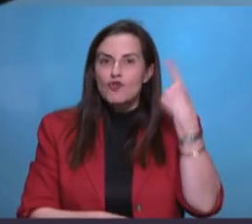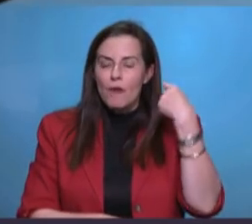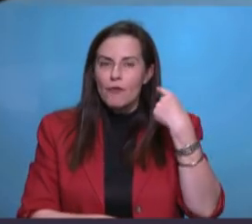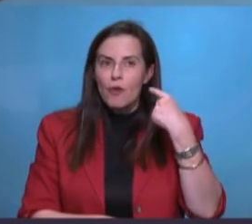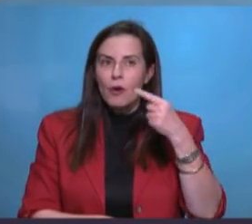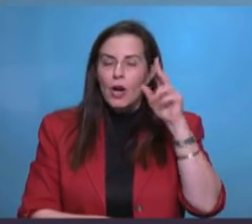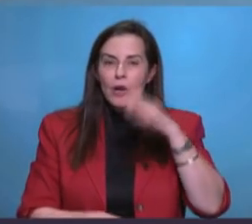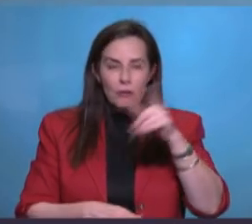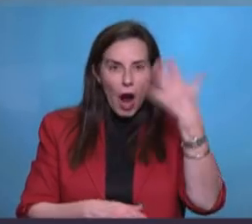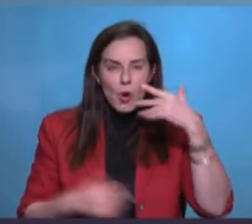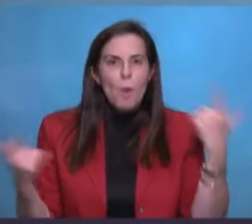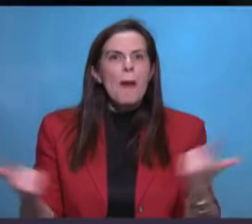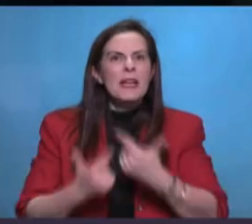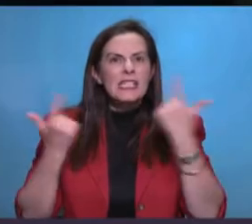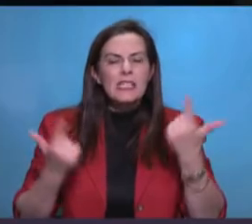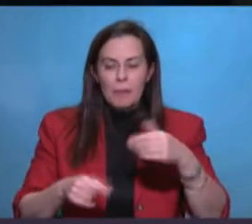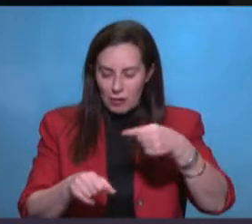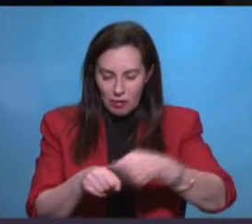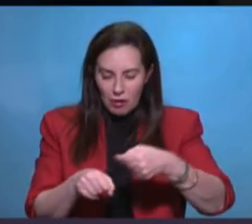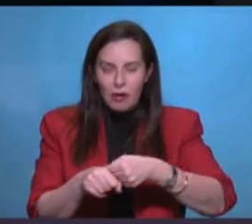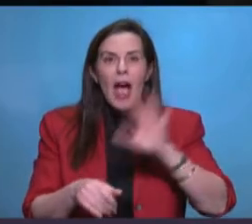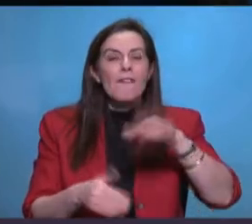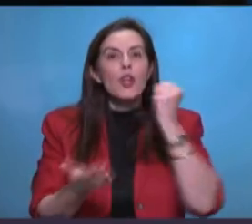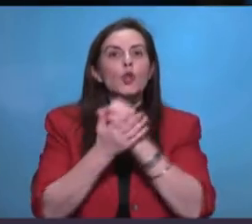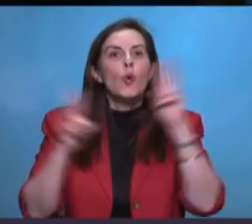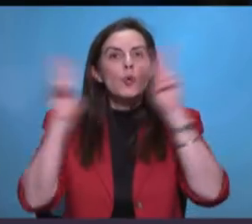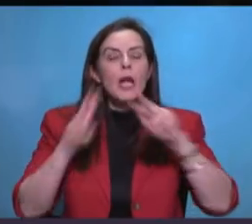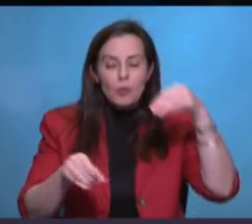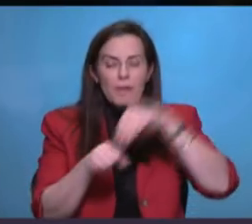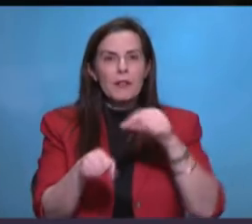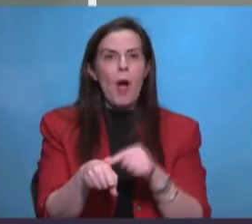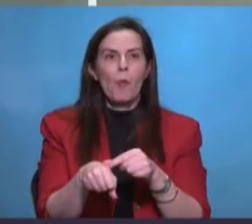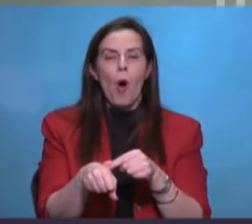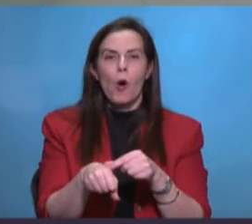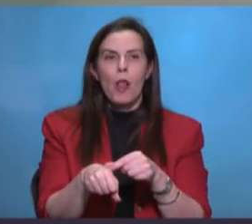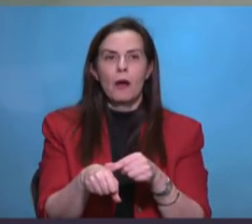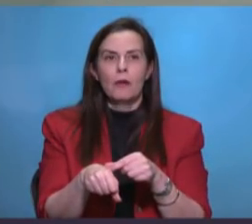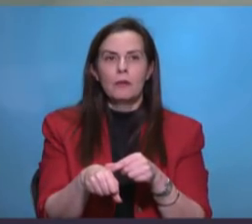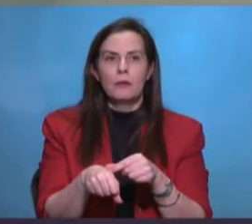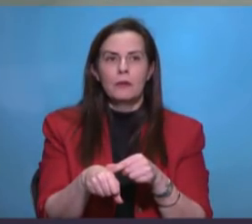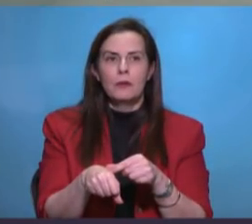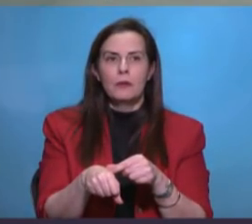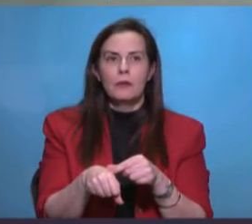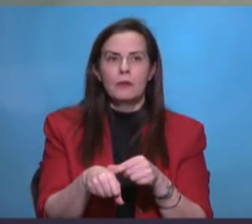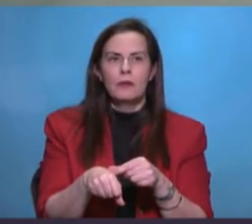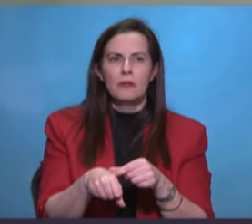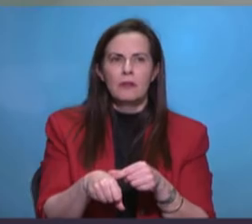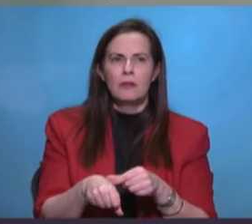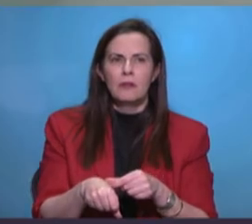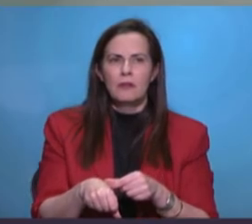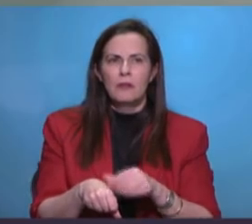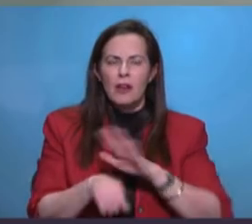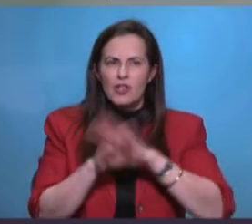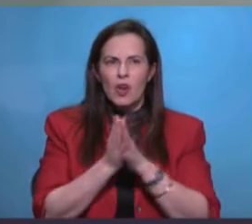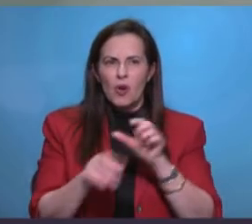שוודים למסיבת השתלה של שבב שמכיל את תעודת הזהות החכמה שלהם. So I have one right here. This is an old legacy one,